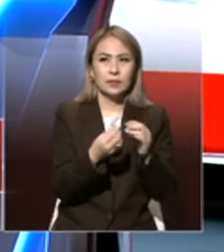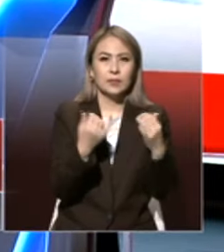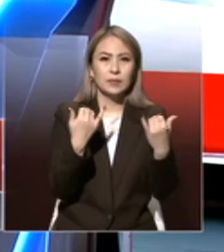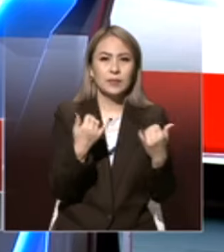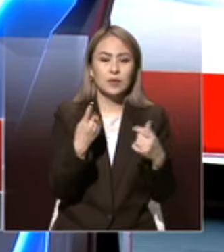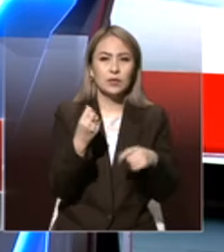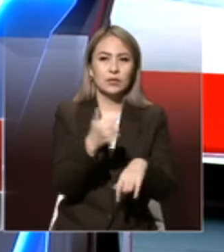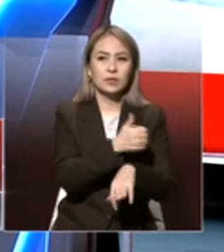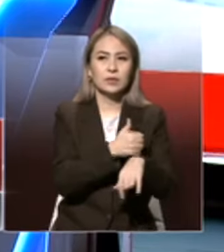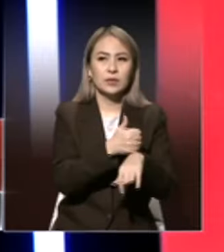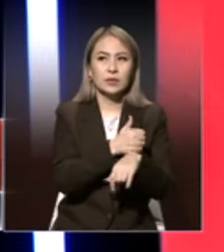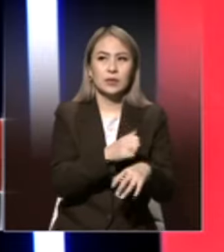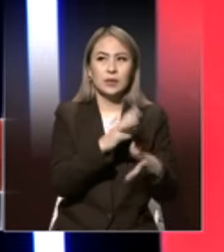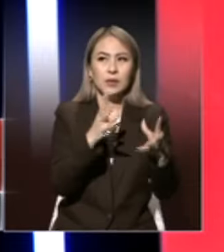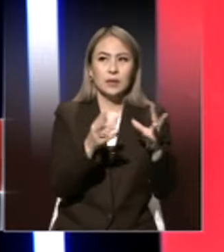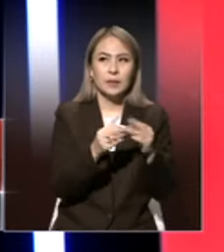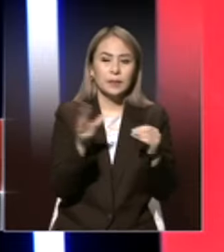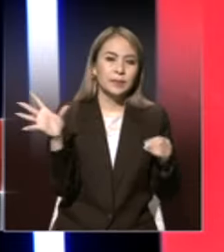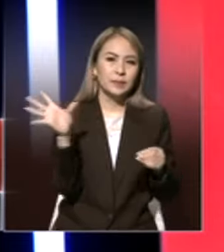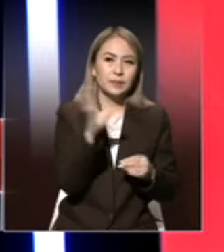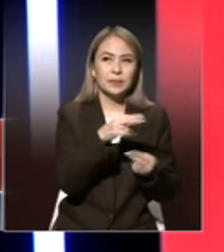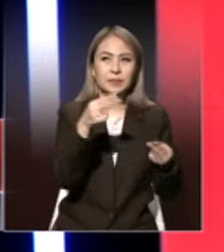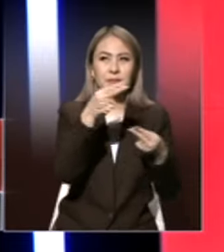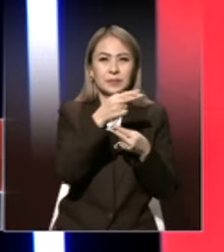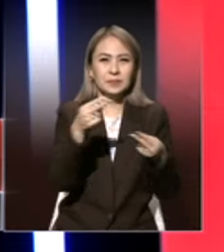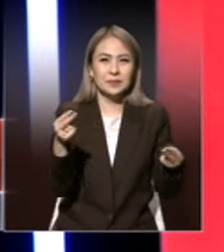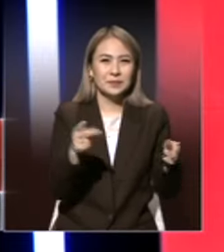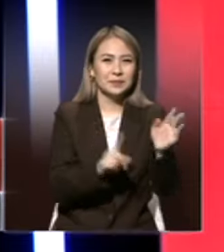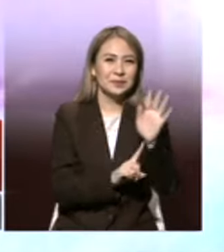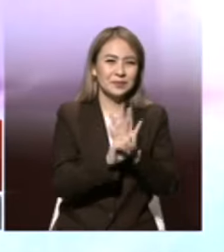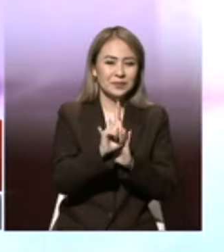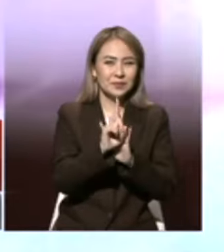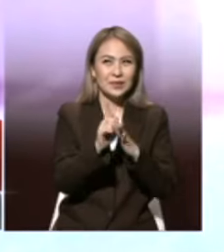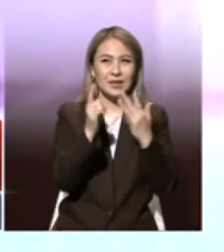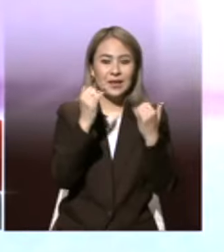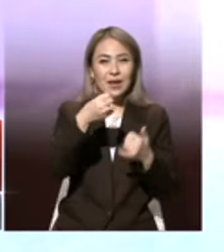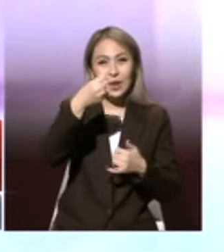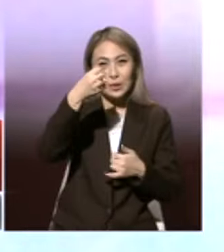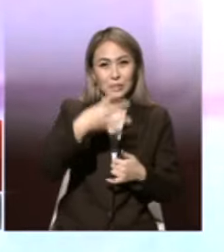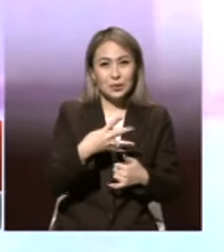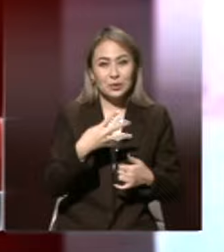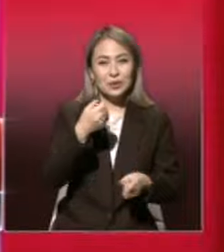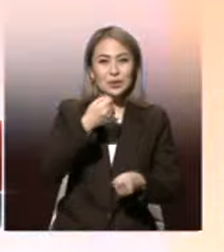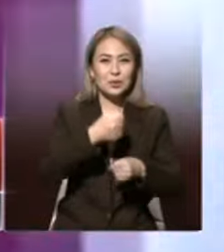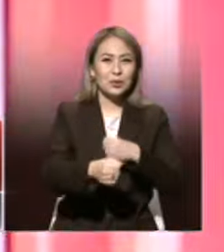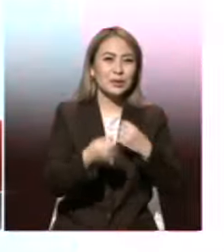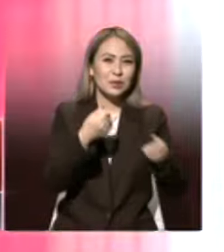бір сағат уақыт бар, асықпай бәрін талқылайық. Жаңағы айтып тұрған